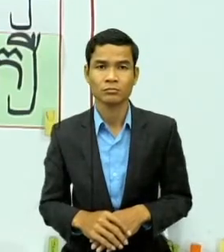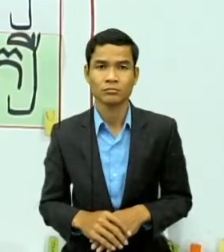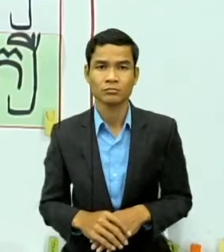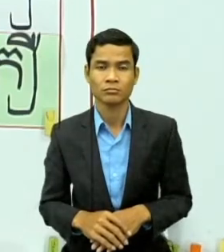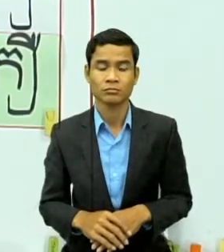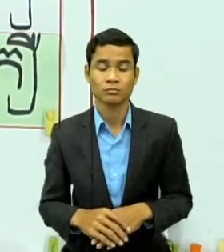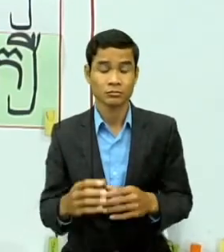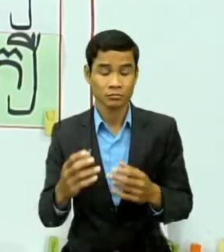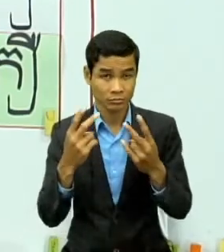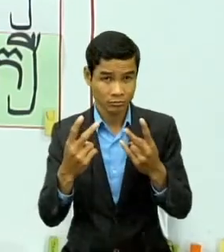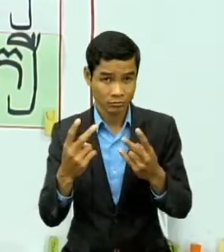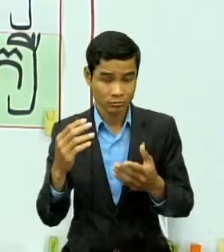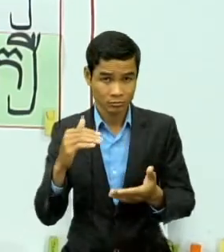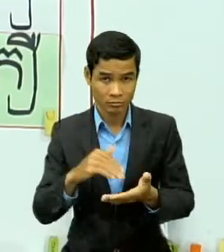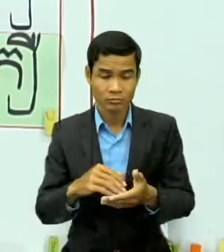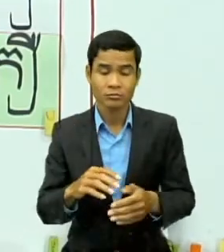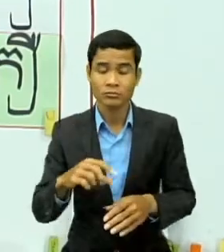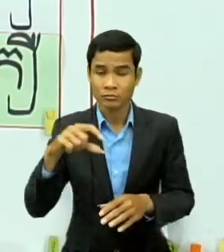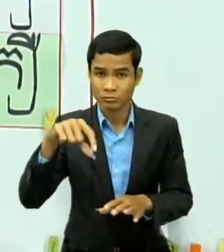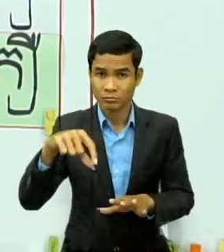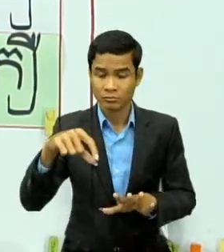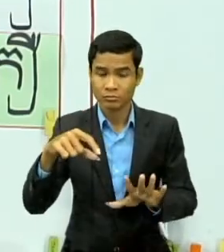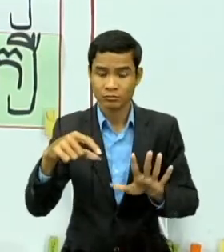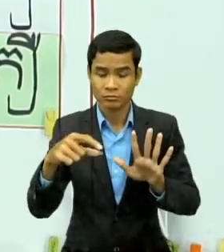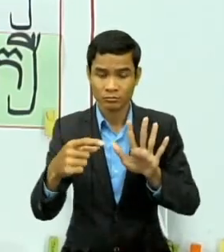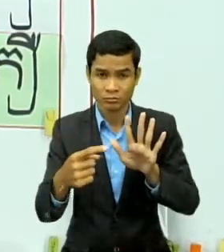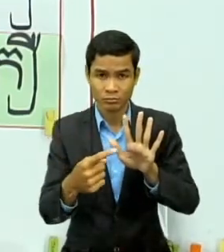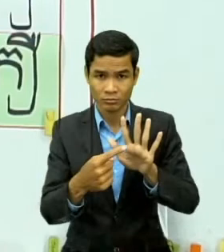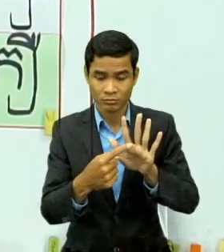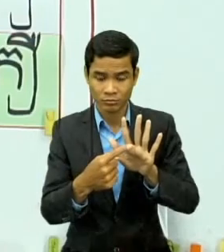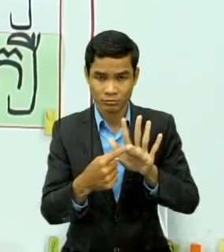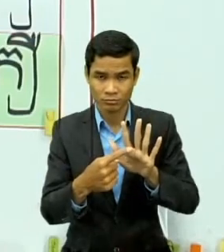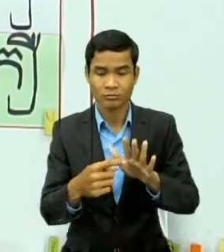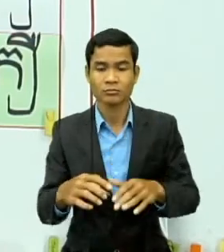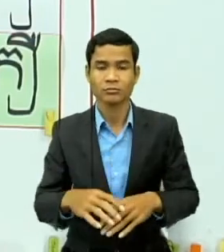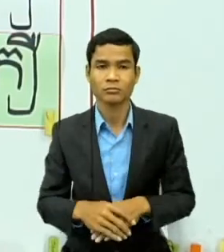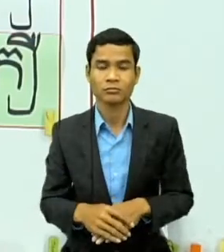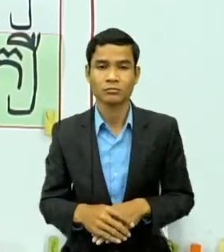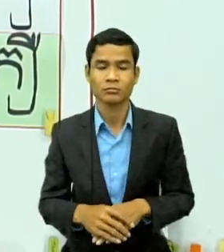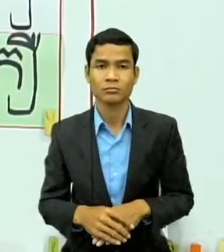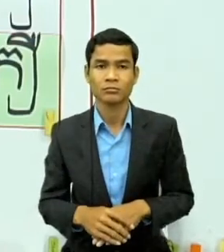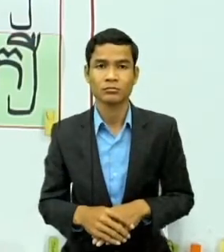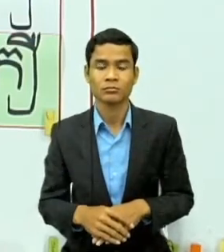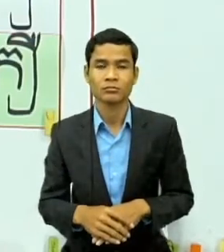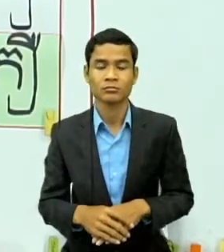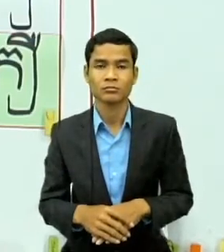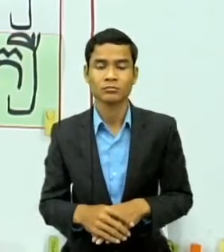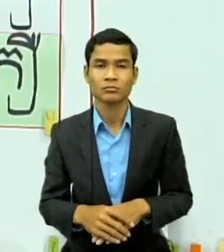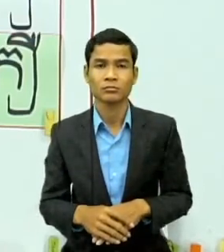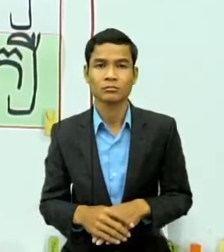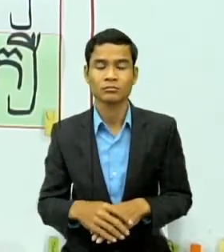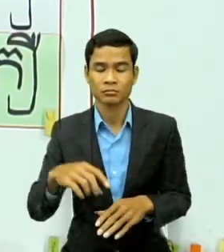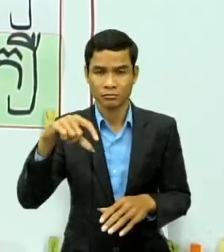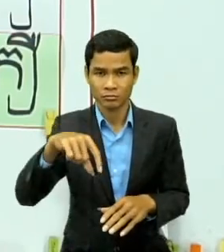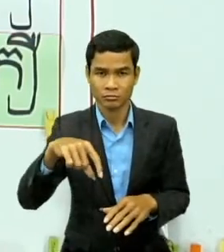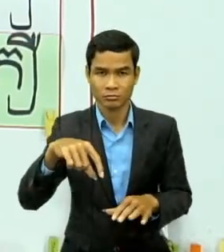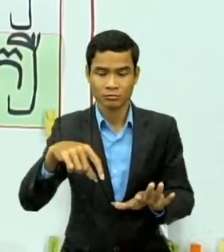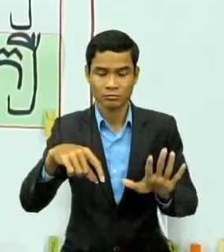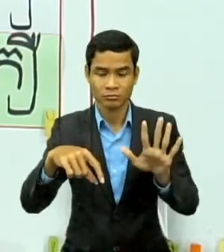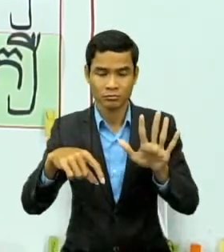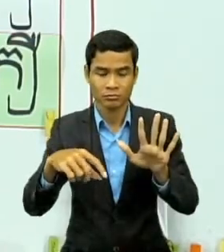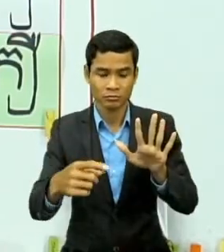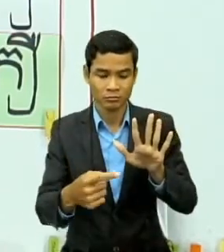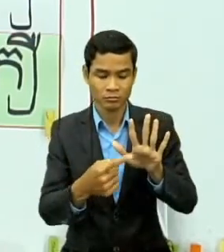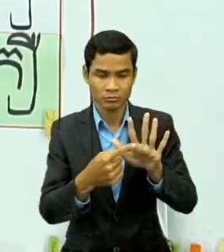ផ្ទៀងផ្ទាត់កអឺកើចាក